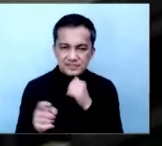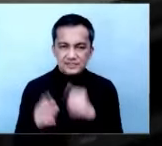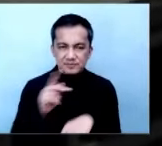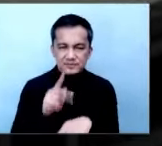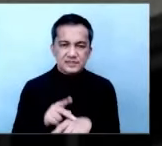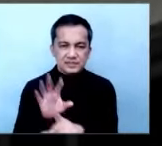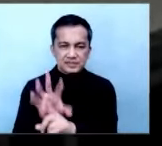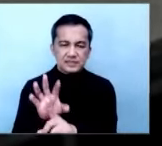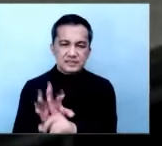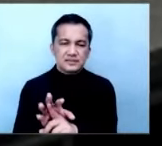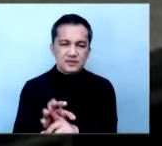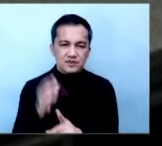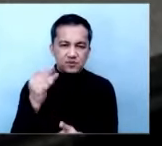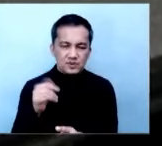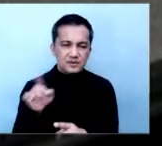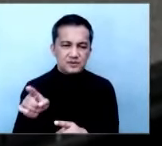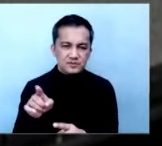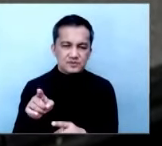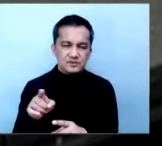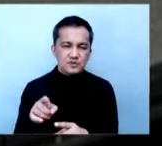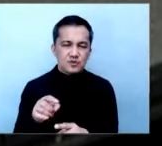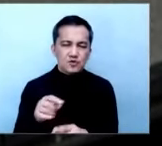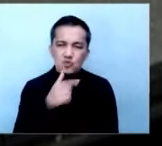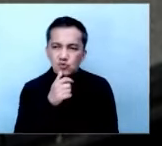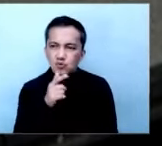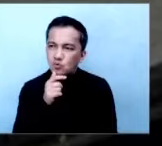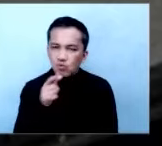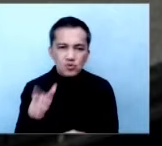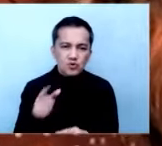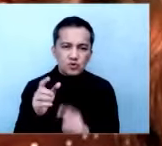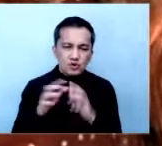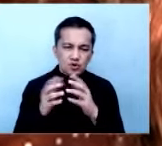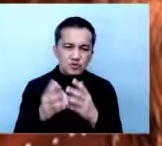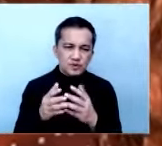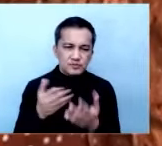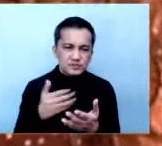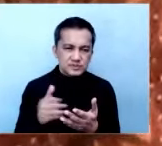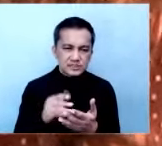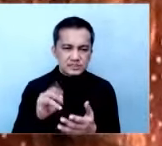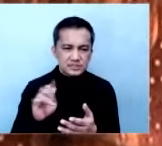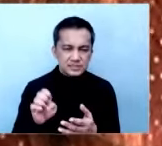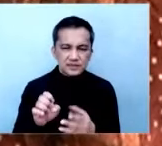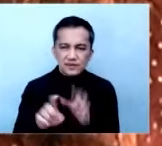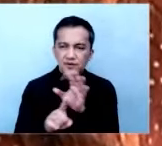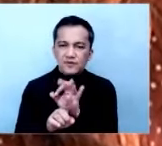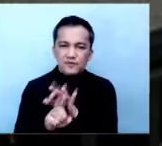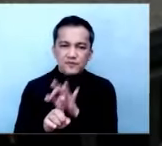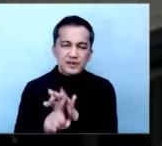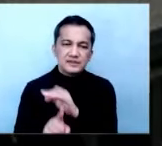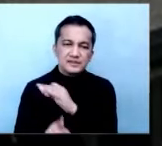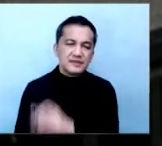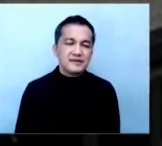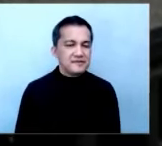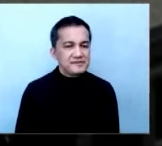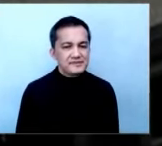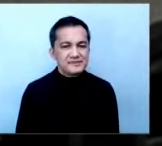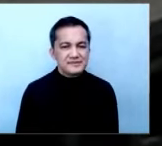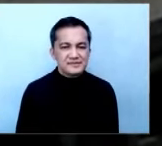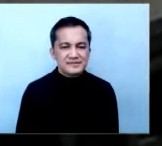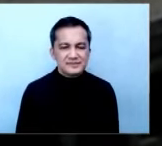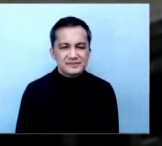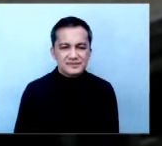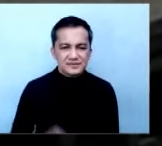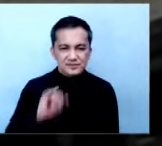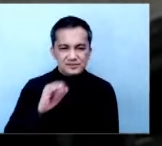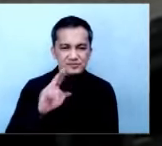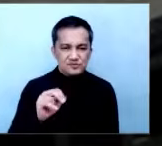sikat dahil ultimo ang who's who ng global music scene, fan ni Niana. Jungkook, he didn't